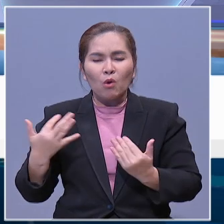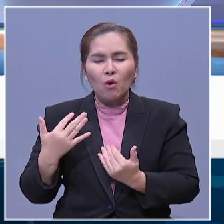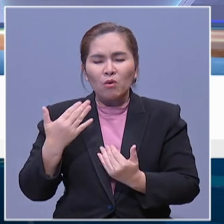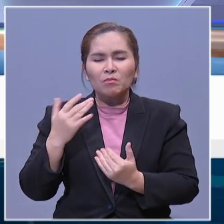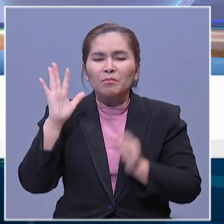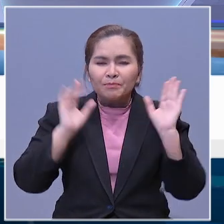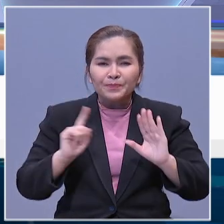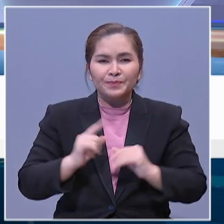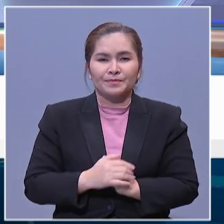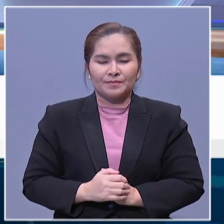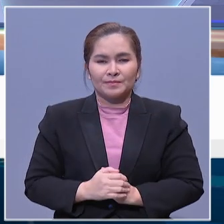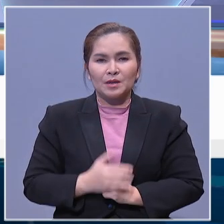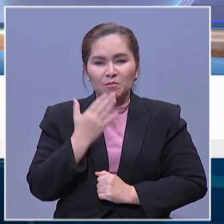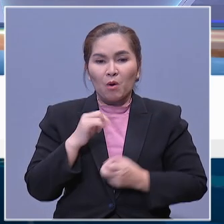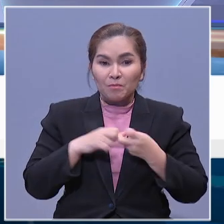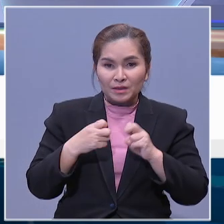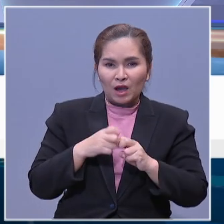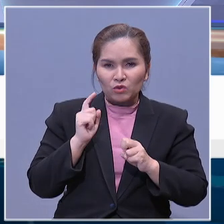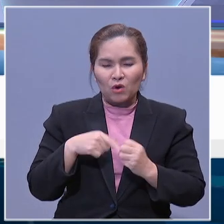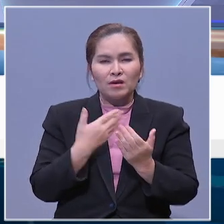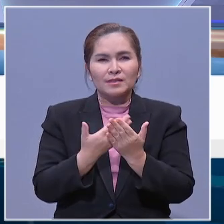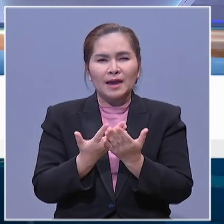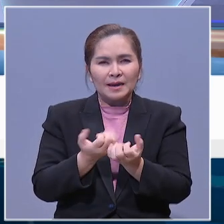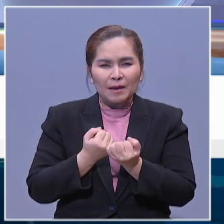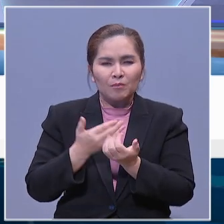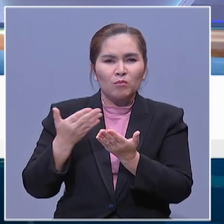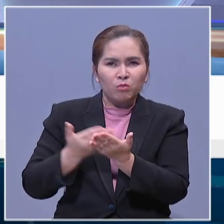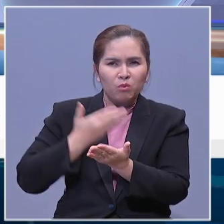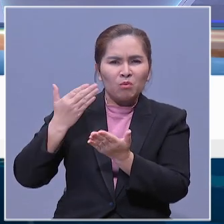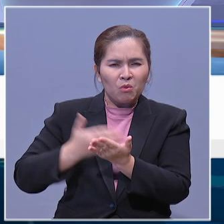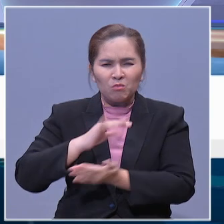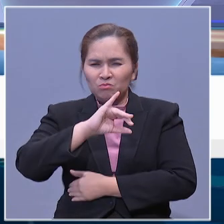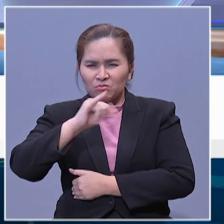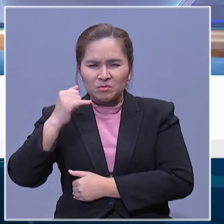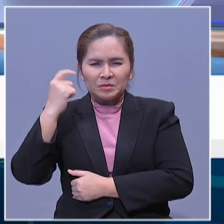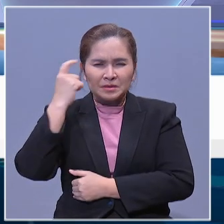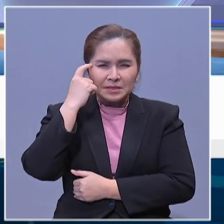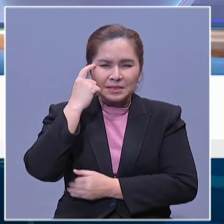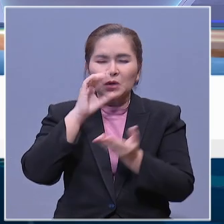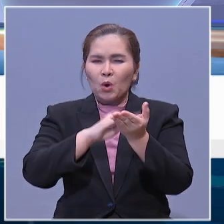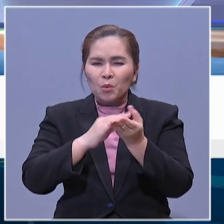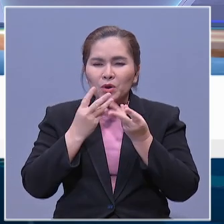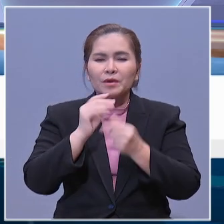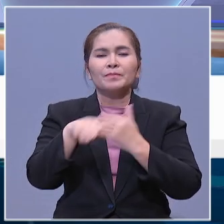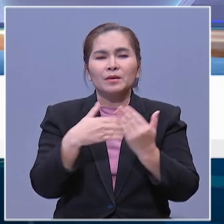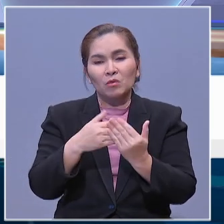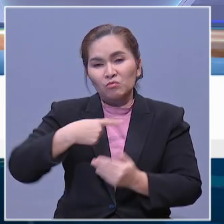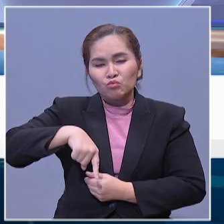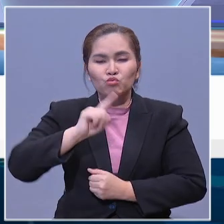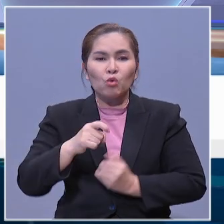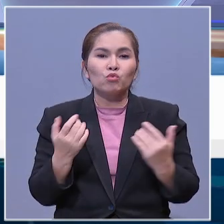กพันมันจะมีข้อจำกัดว่าต้องค่อยๆทยอยไปแบบนี้หรือเปล่า อันนี้เดี๋ยวในรายละเอียดอ่ะรอ